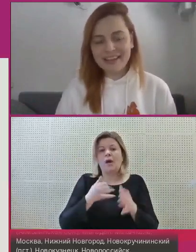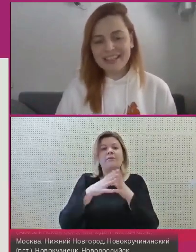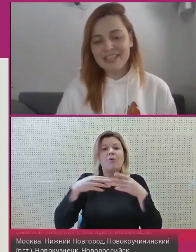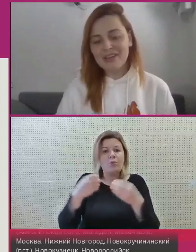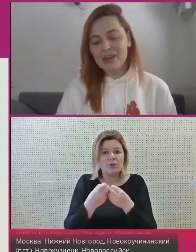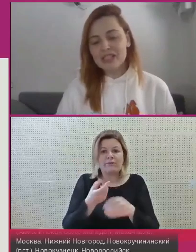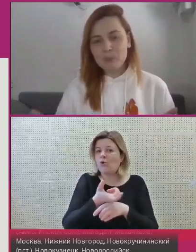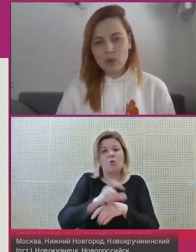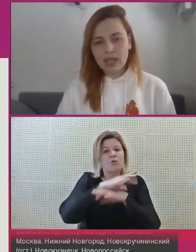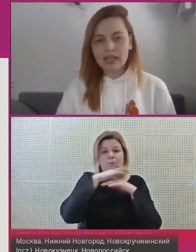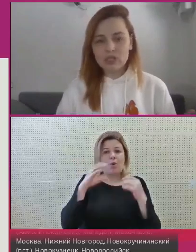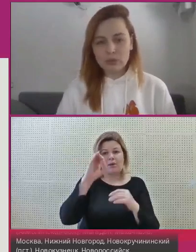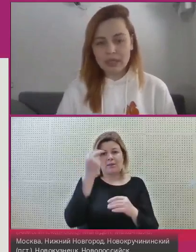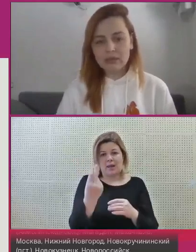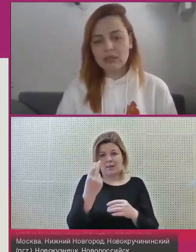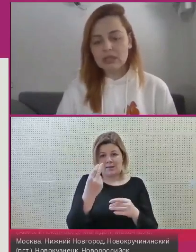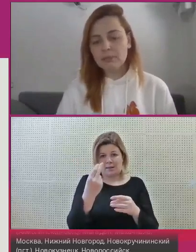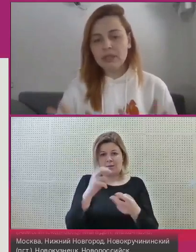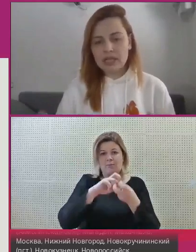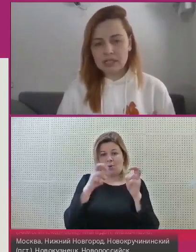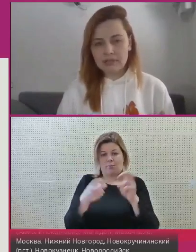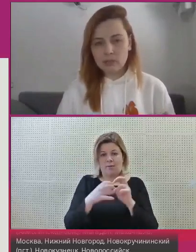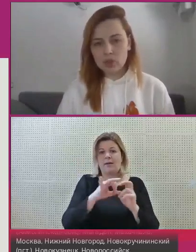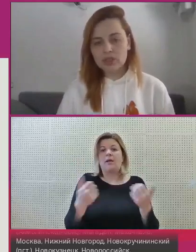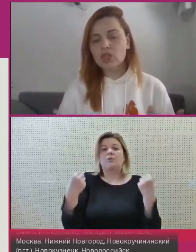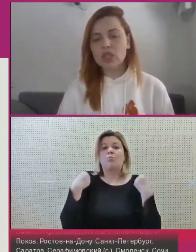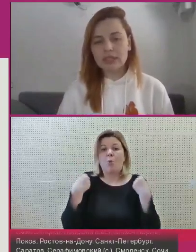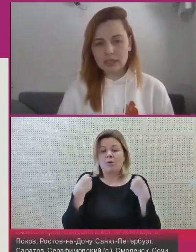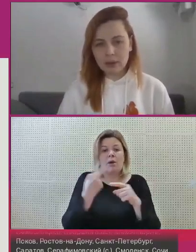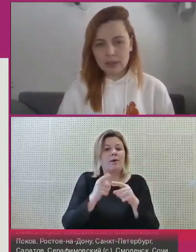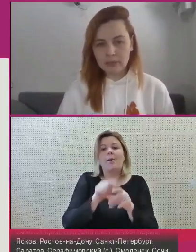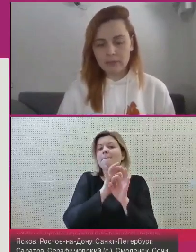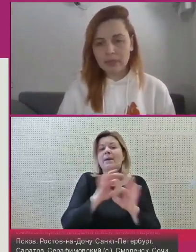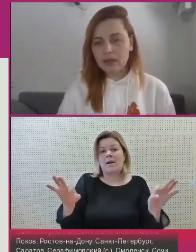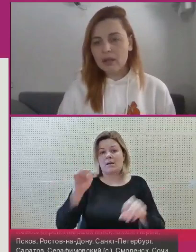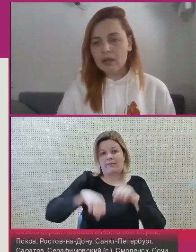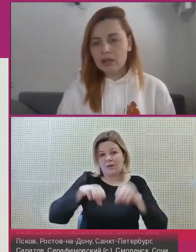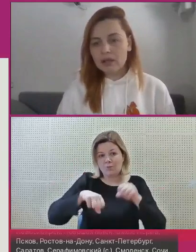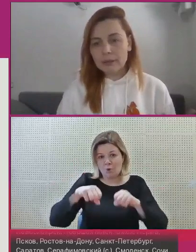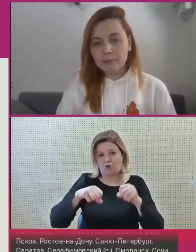много. И спорт как инструмент – это прекрасная возможность решать эти проблемы.